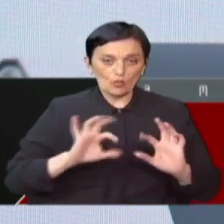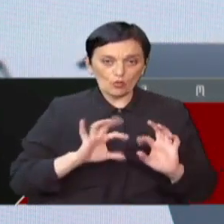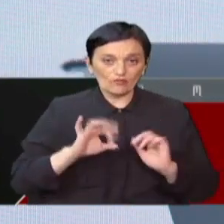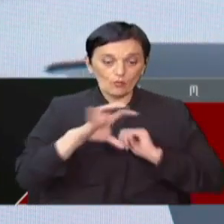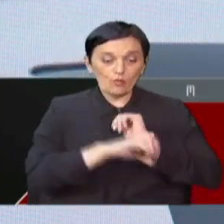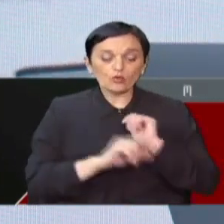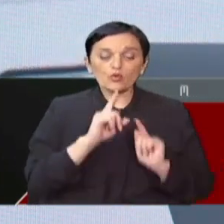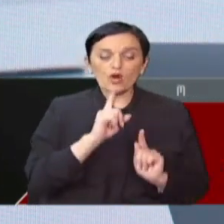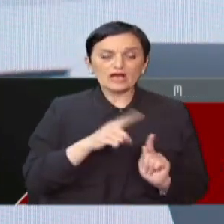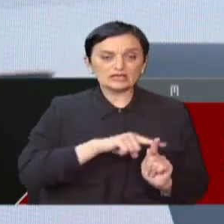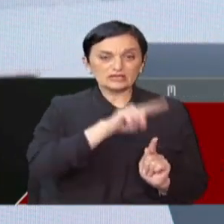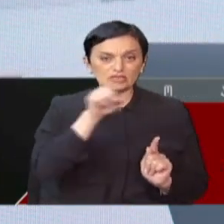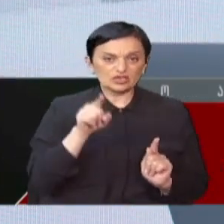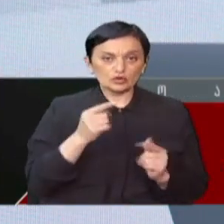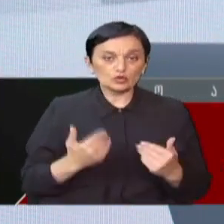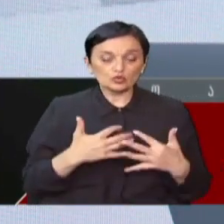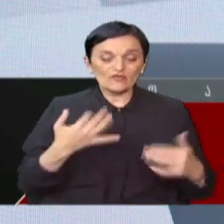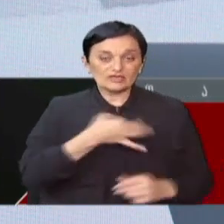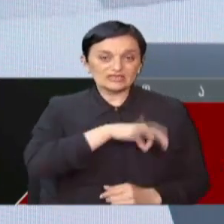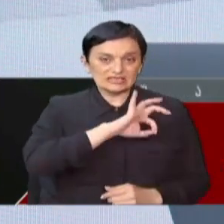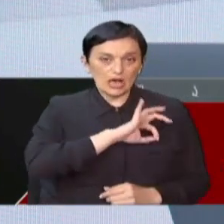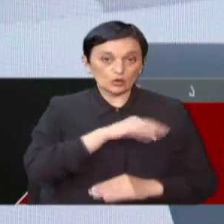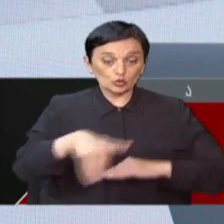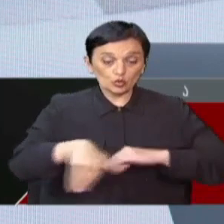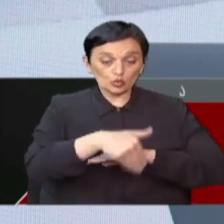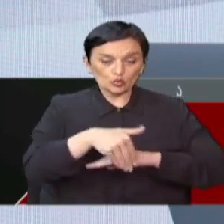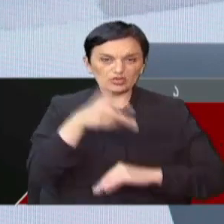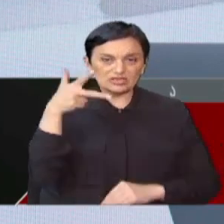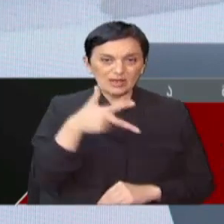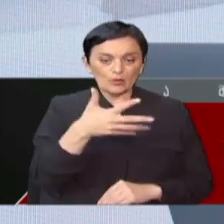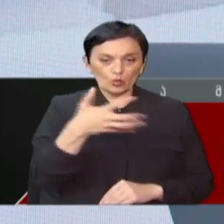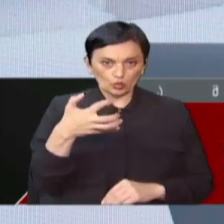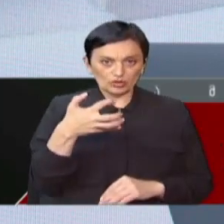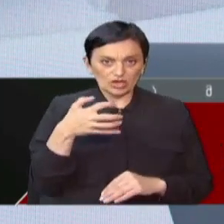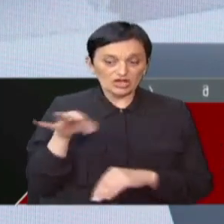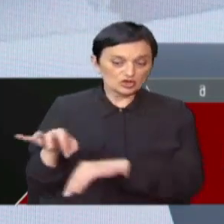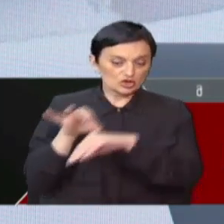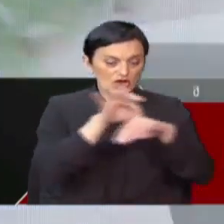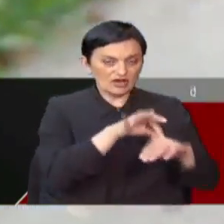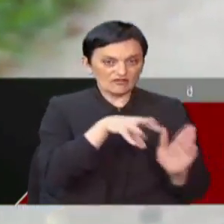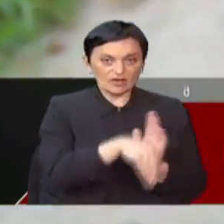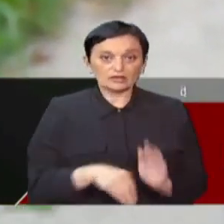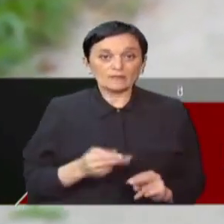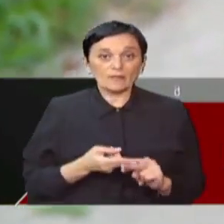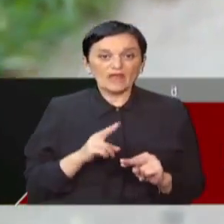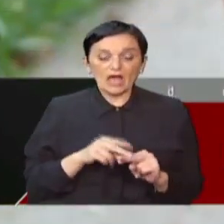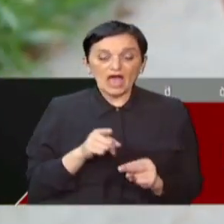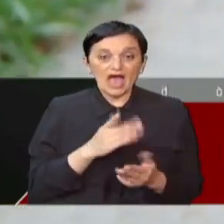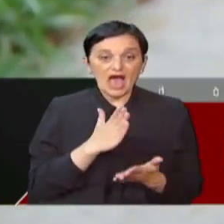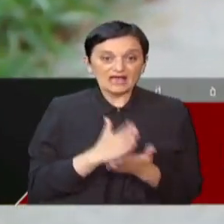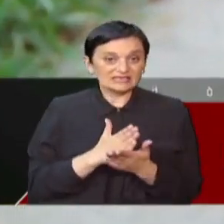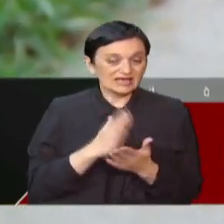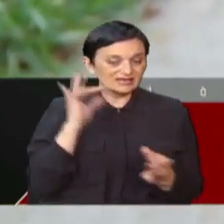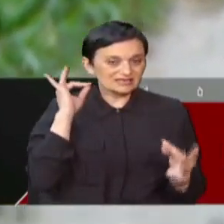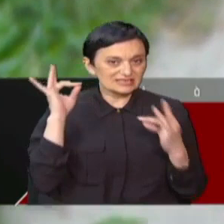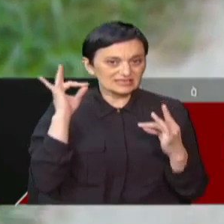ბოლო ერთი წლის განმავლობაში ცხოველთა სააგენტოში გეტყვით, რომ ქუჩიდან 3500-მდე ცხოველი შეიყვანეს. ეს არის ესე იგი წყვეტილი